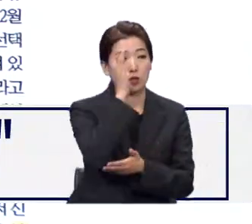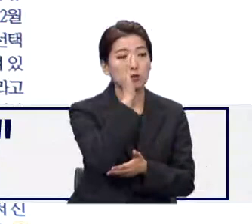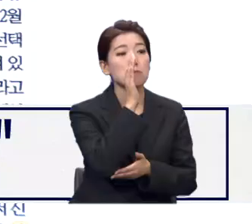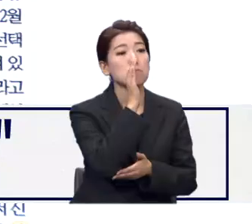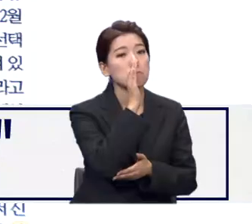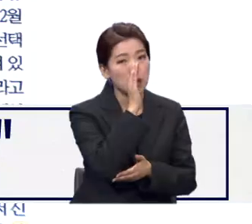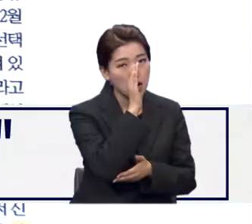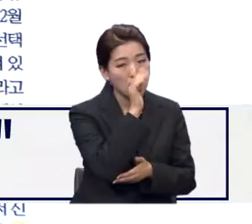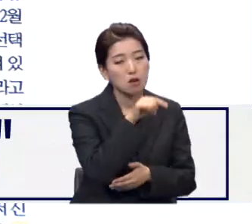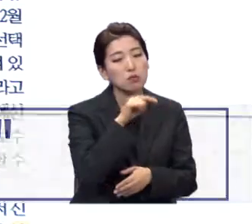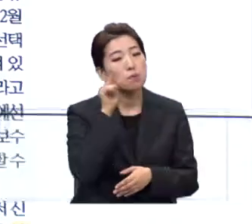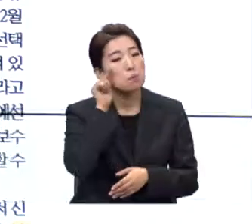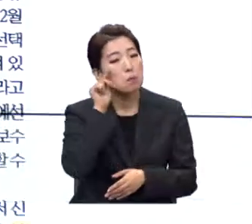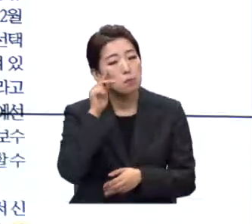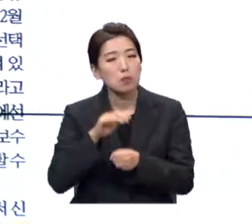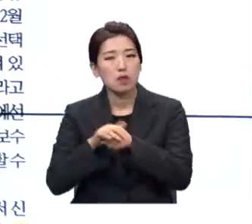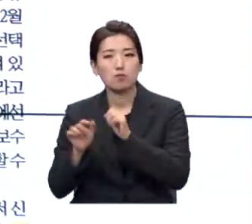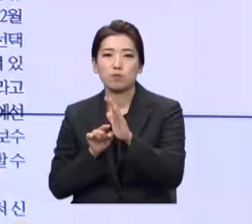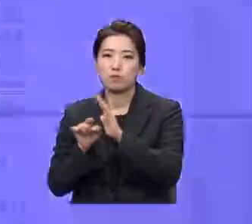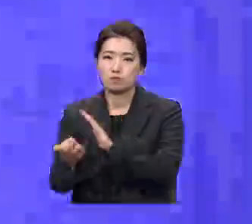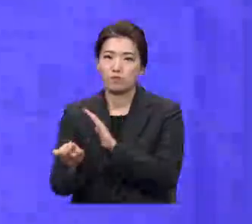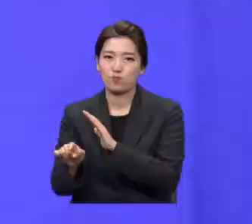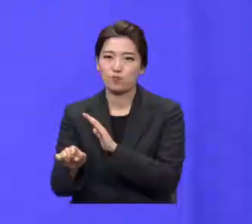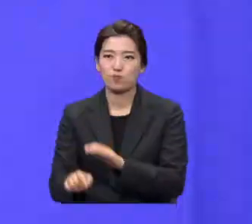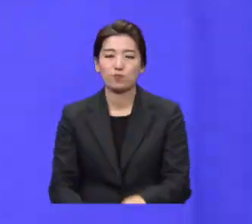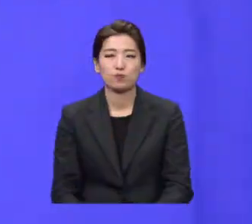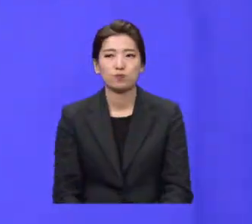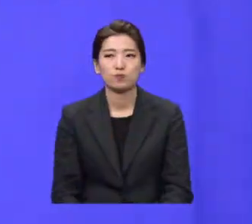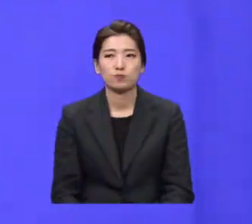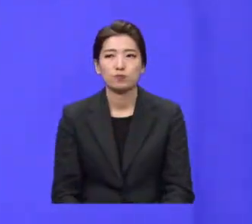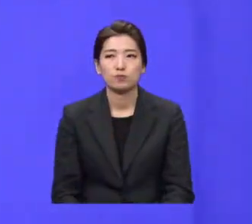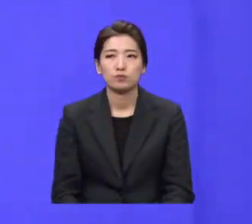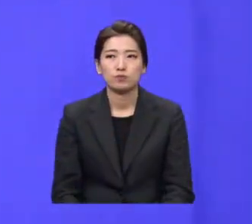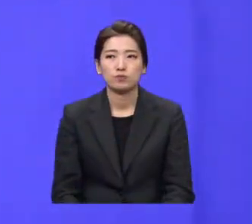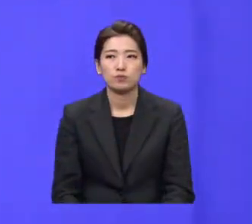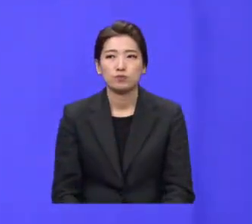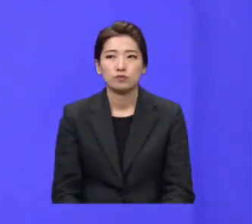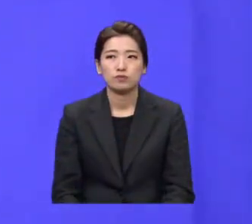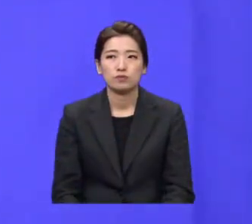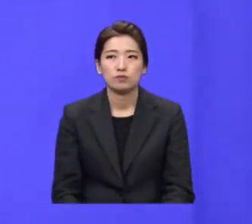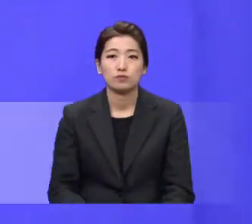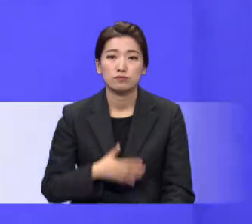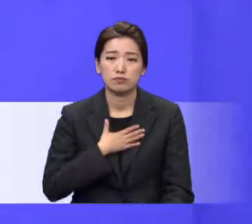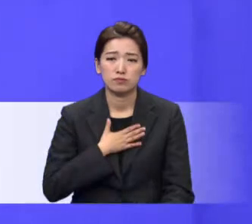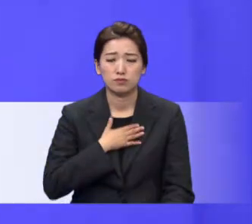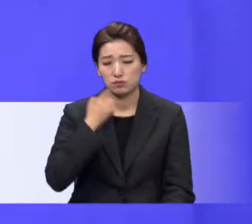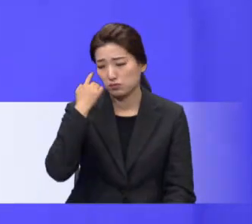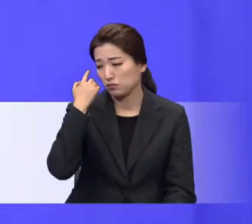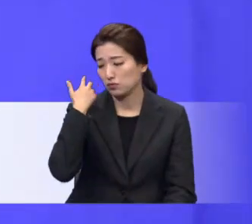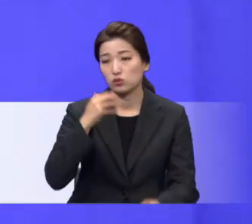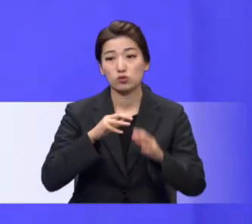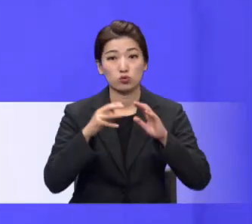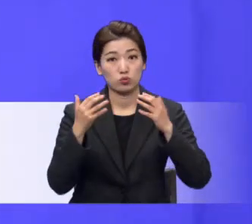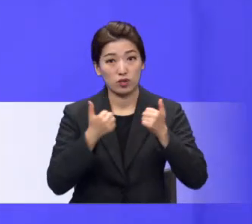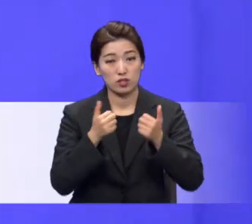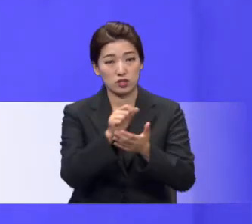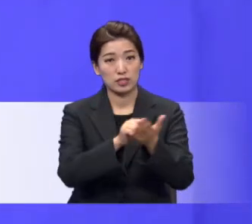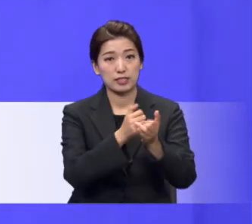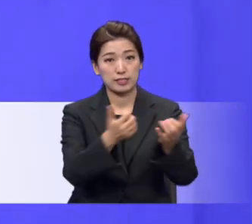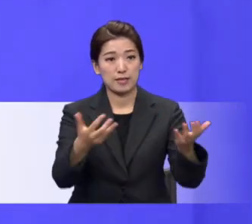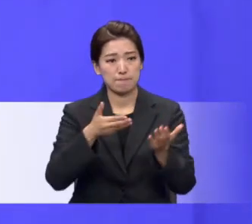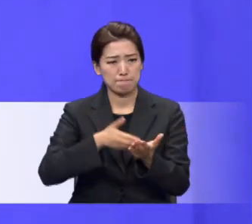하는데요 직접 들어보시죠 저는 며칠 전 국회에서 기자 해결하면서